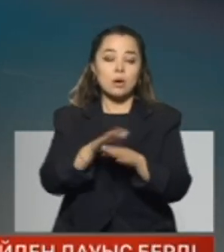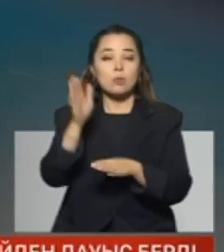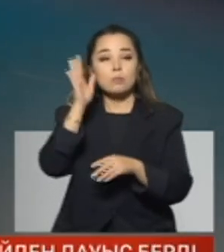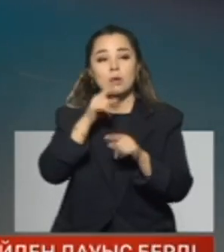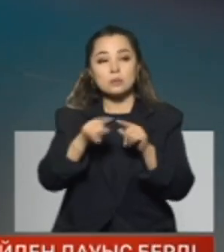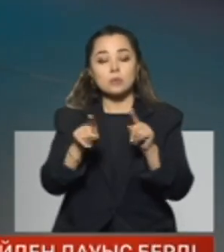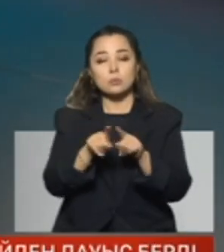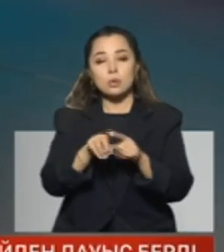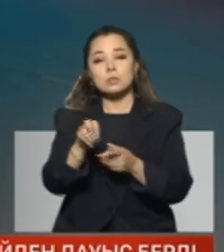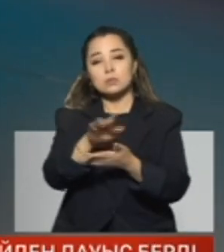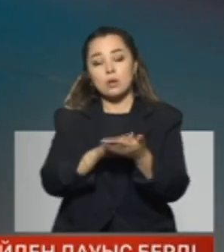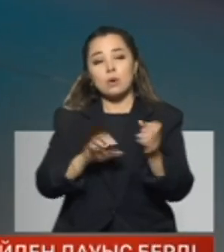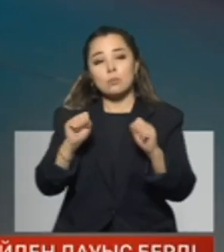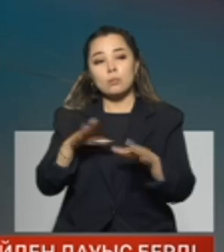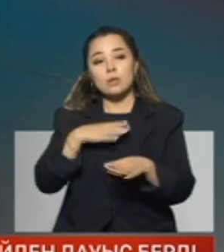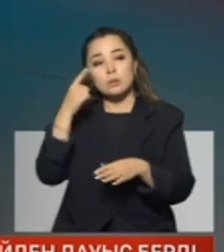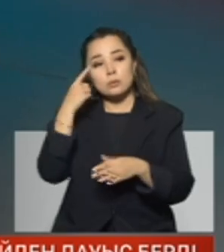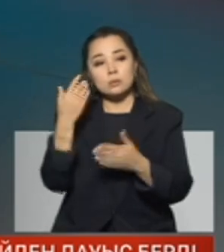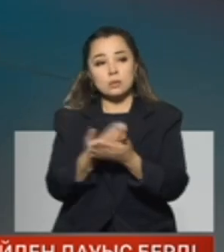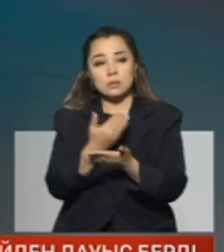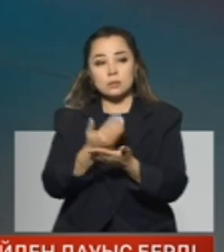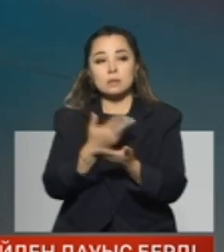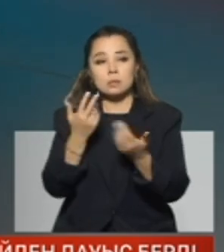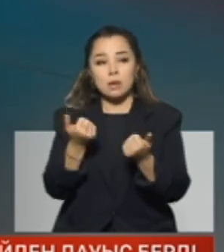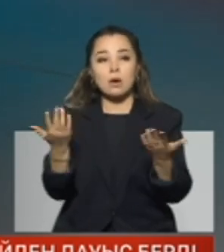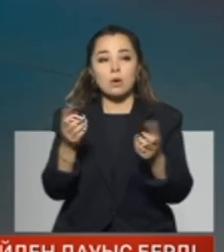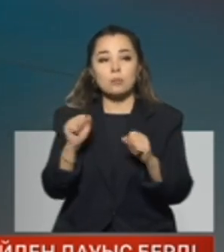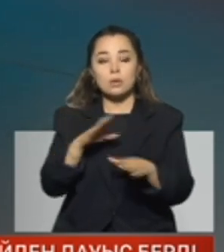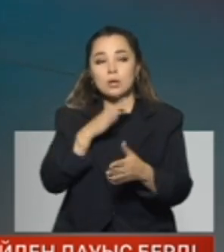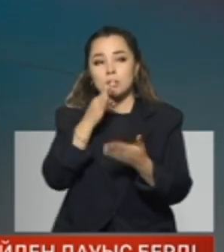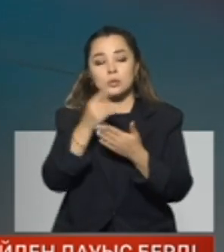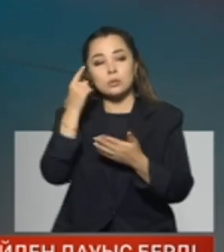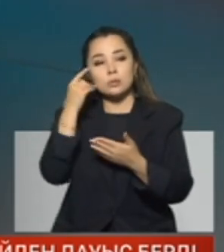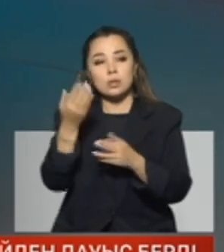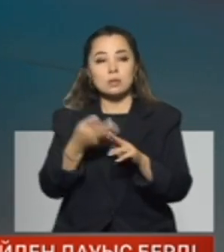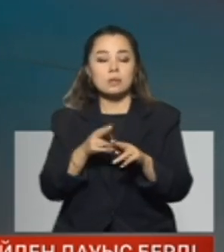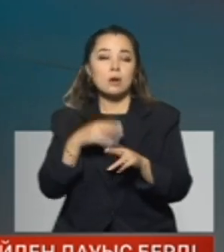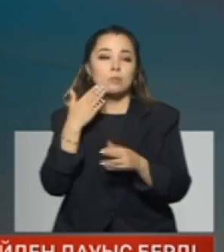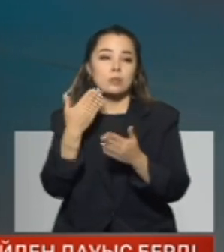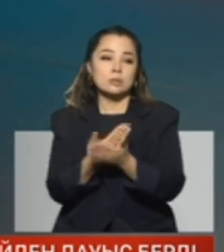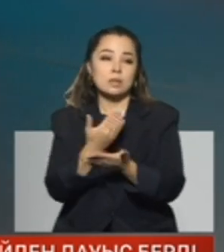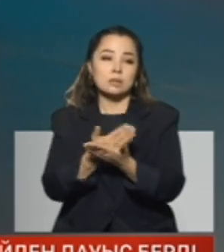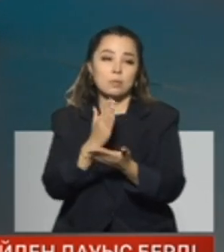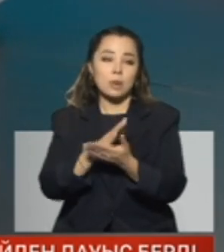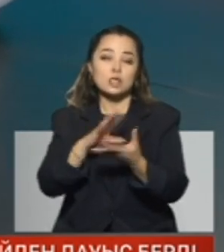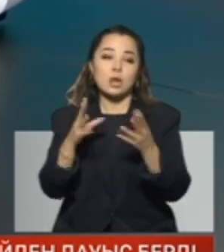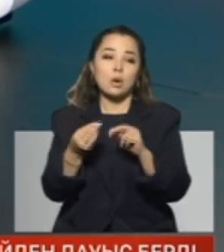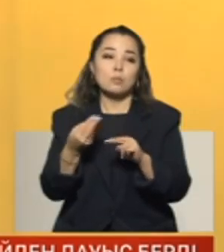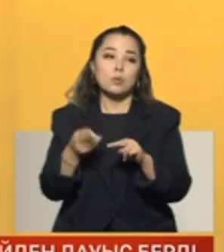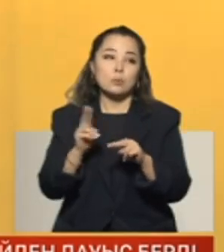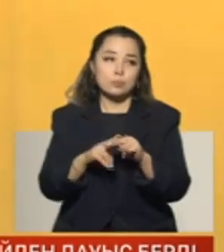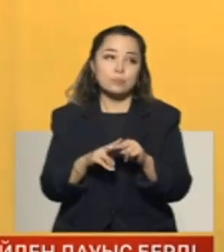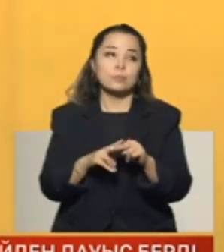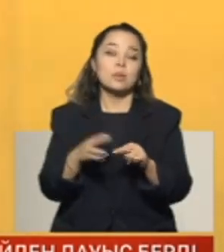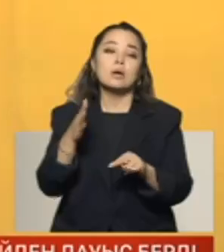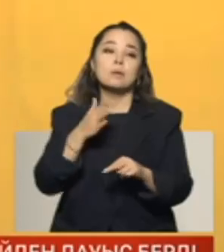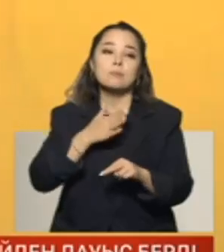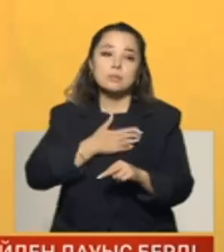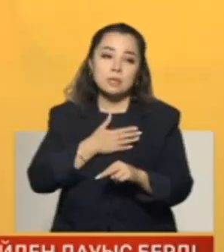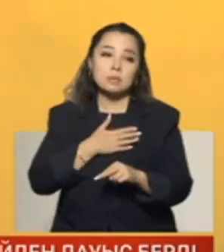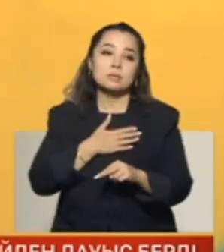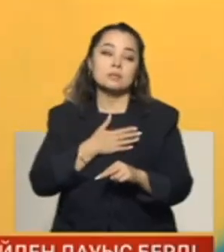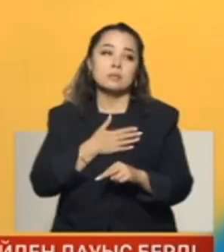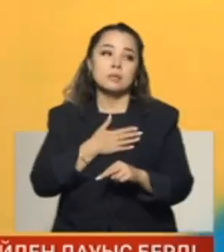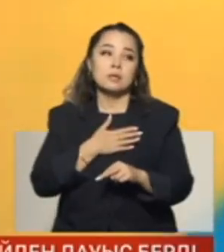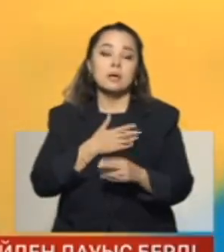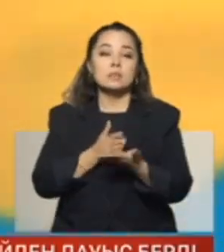бұл тенденция жалғасуы мүмкін деп ойлайсыз ба? Қалай болу мүмкін деп ойлайсыз сіздің болжамыңыз? Жалпы енді бұл біздің